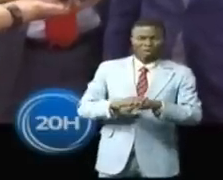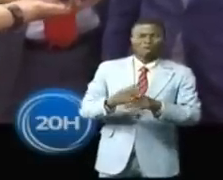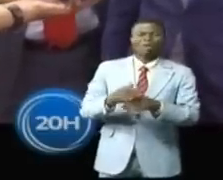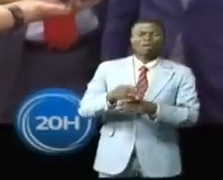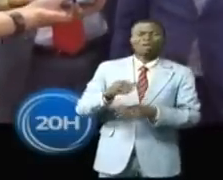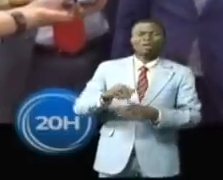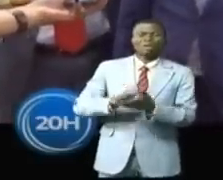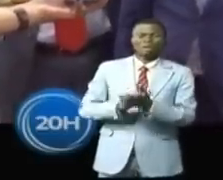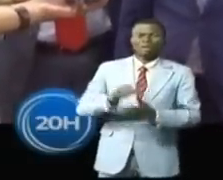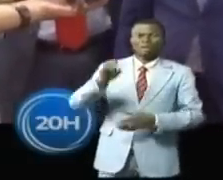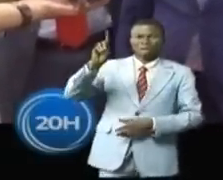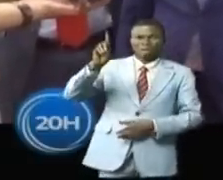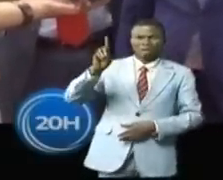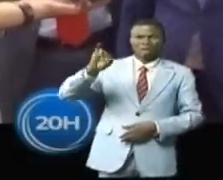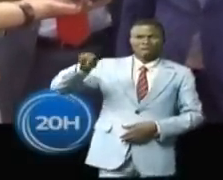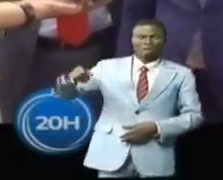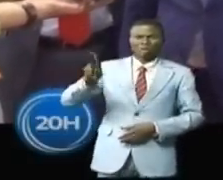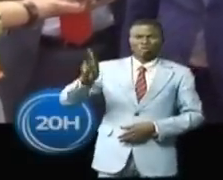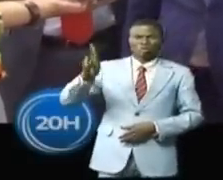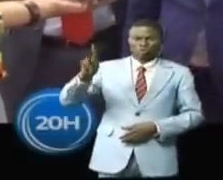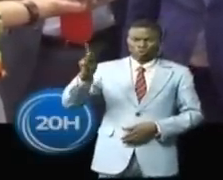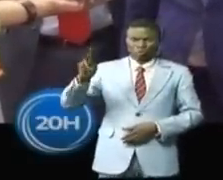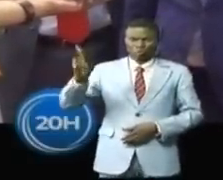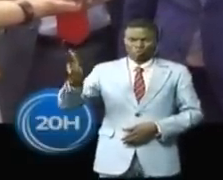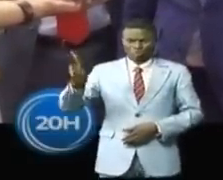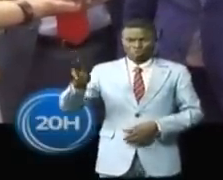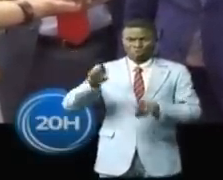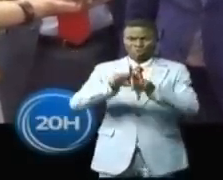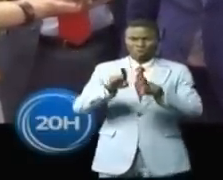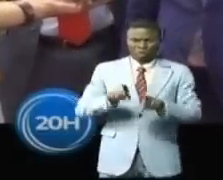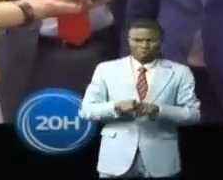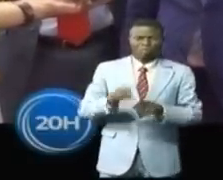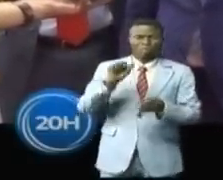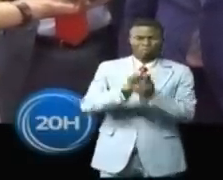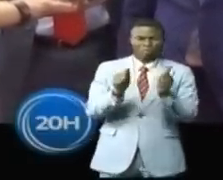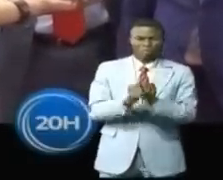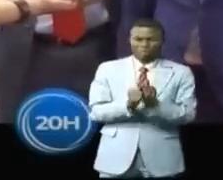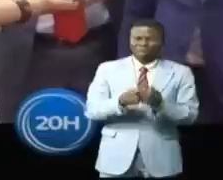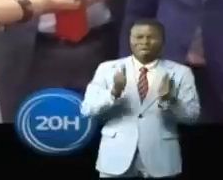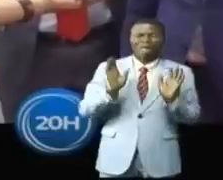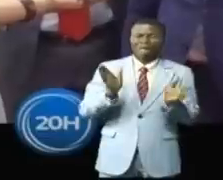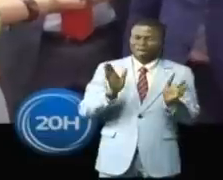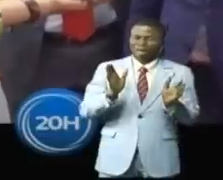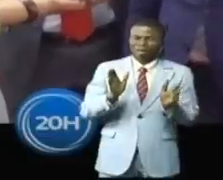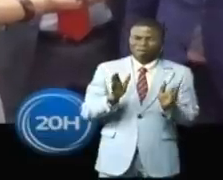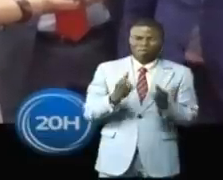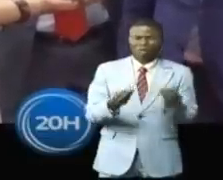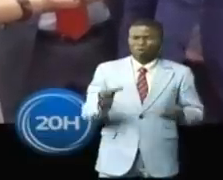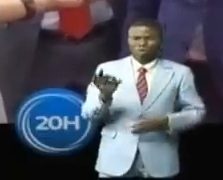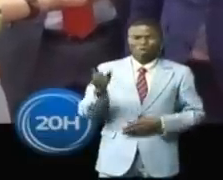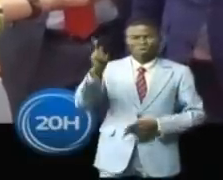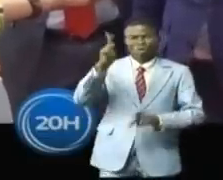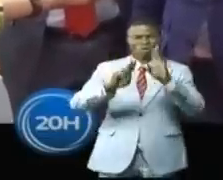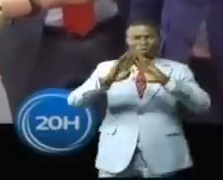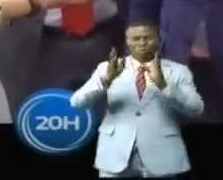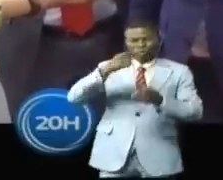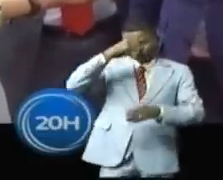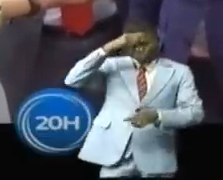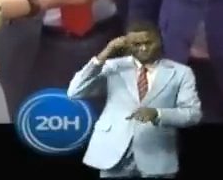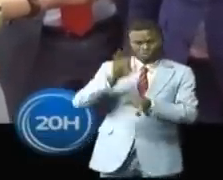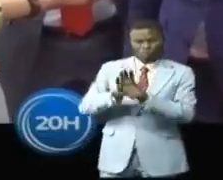Rutshuru, que la situation reste précaire, la population est en